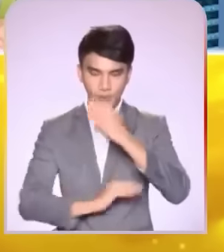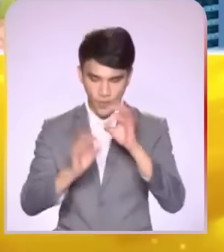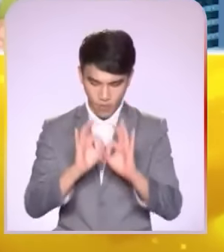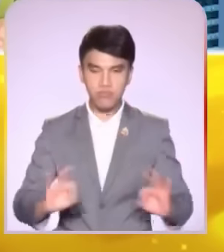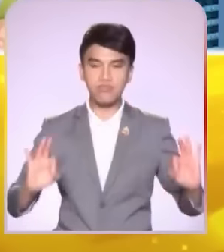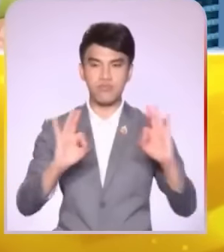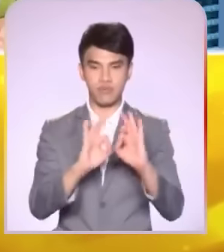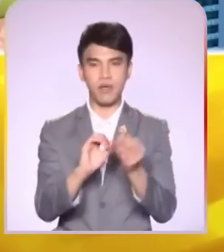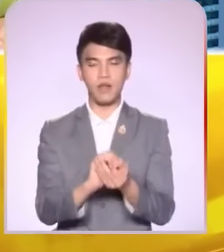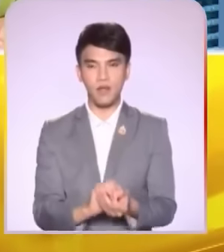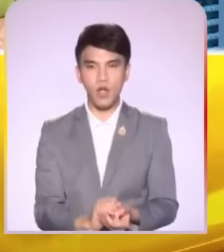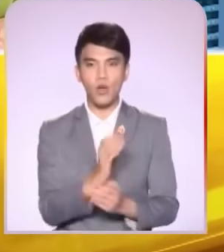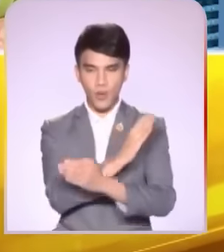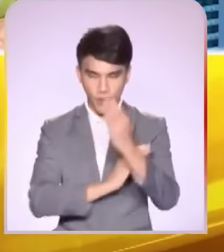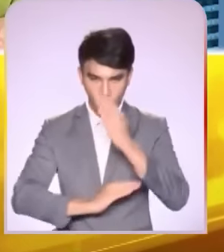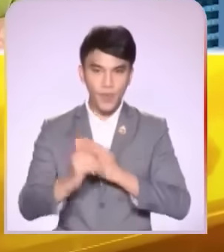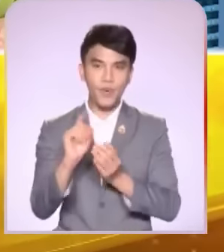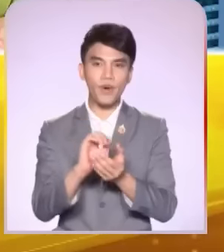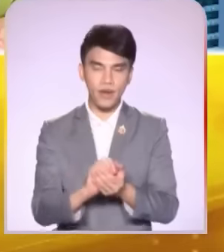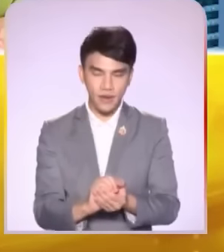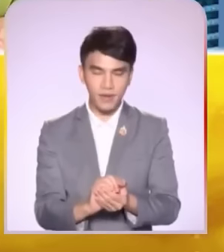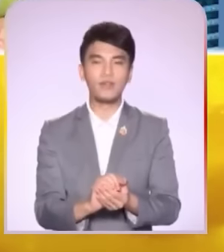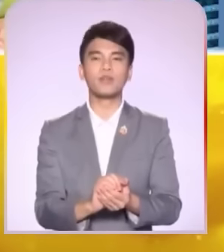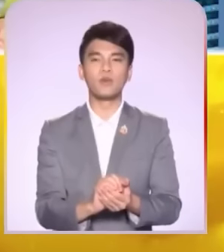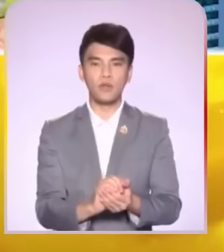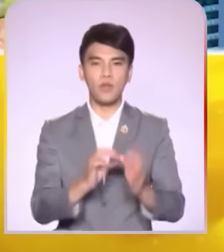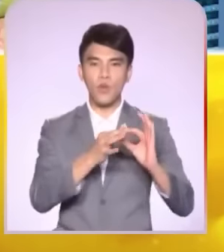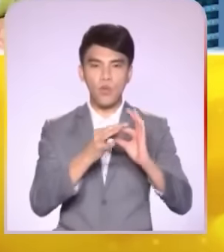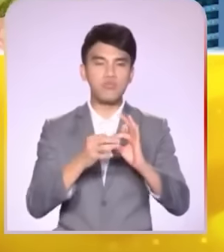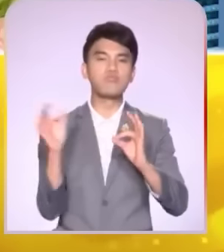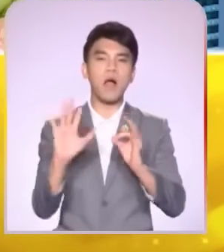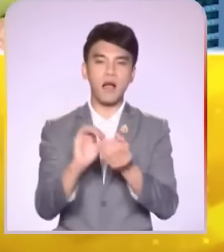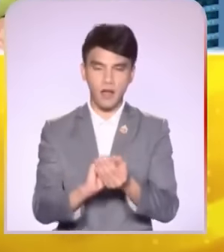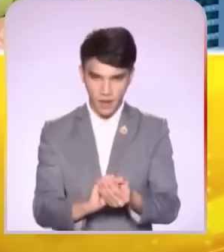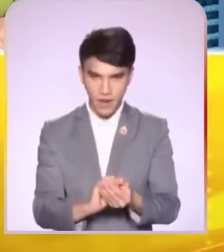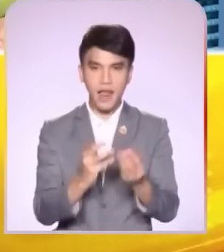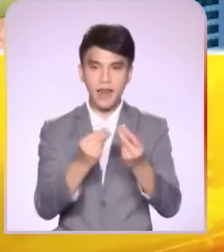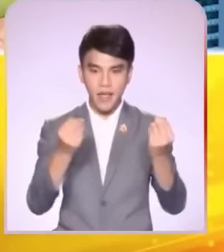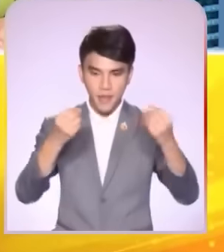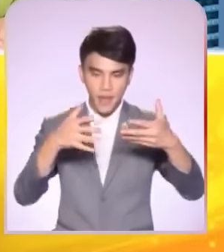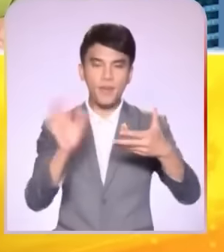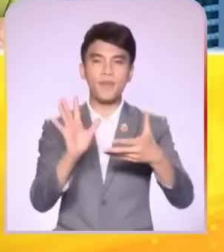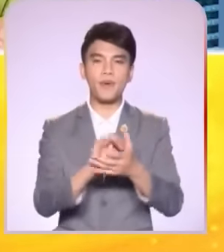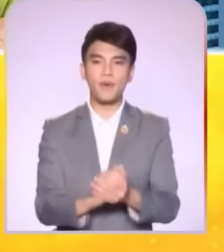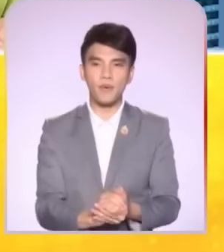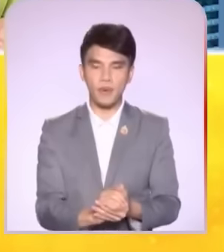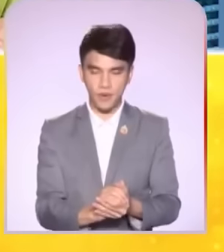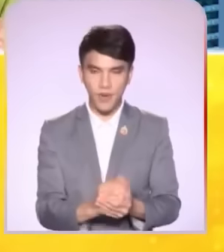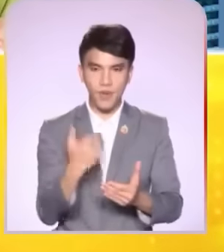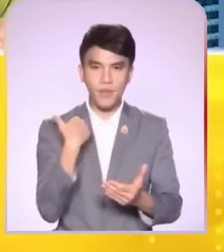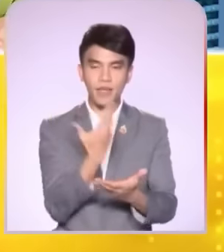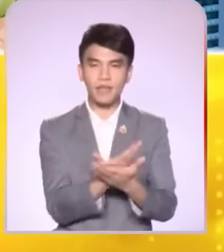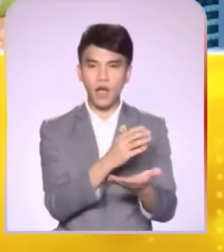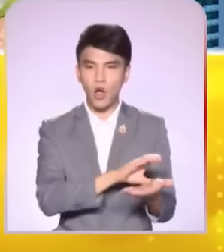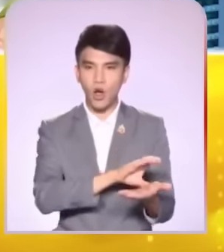ำคัญมากๆนะคะและผู้พิการย้ำว่าไม่ต้องผูกบัญชี กับเลขบัตรประชาชนจะมีเ